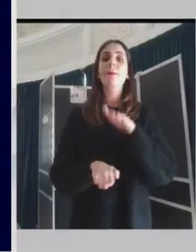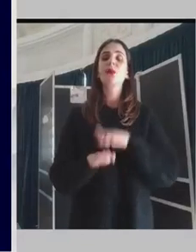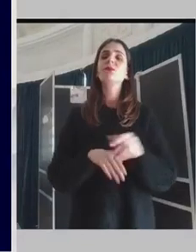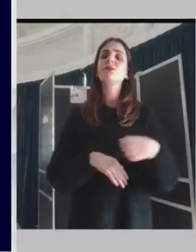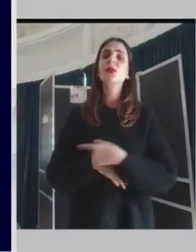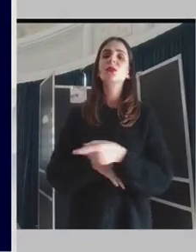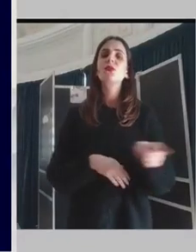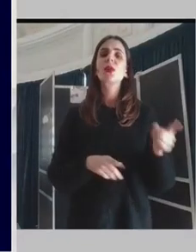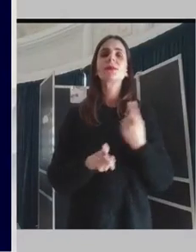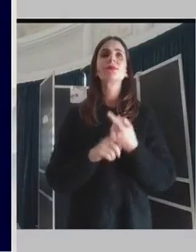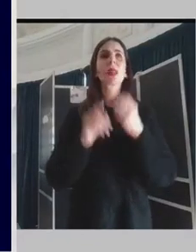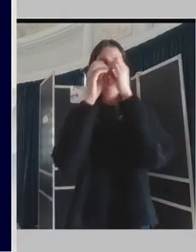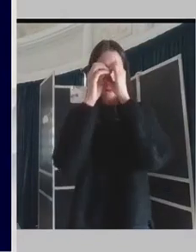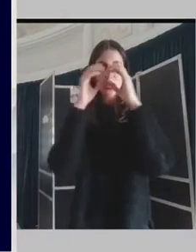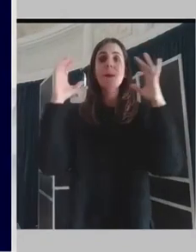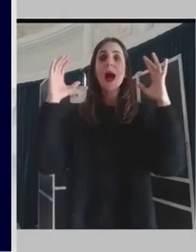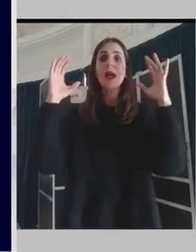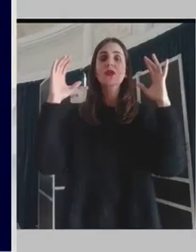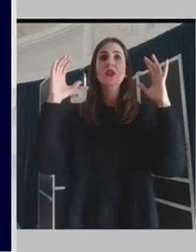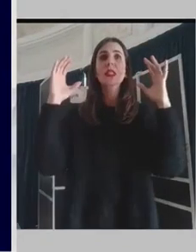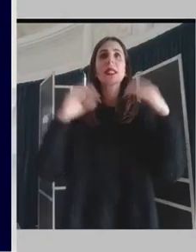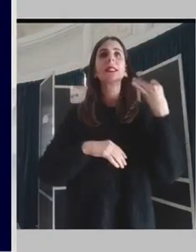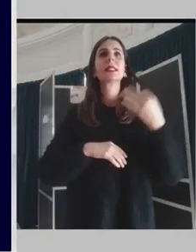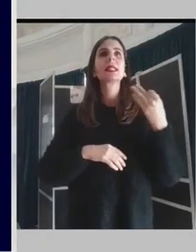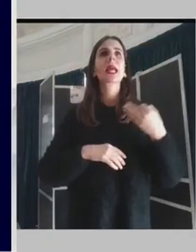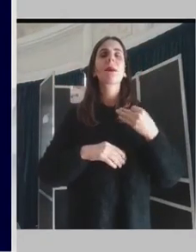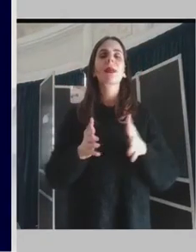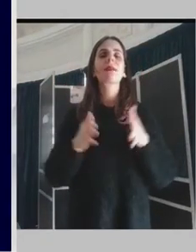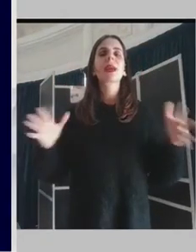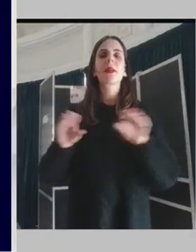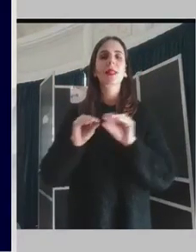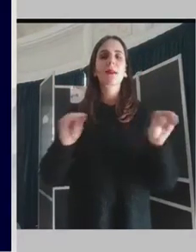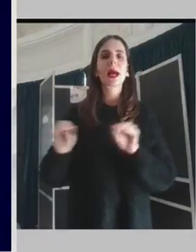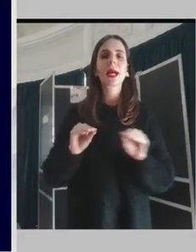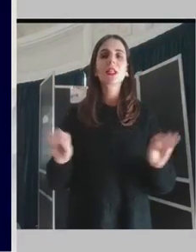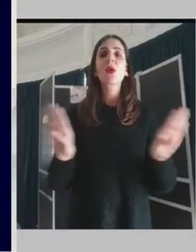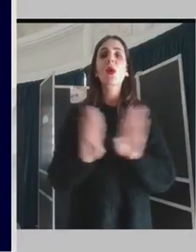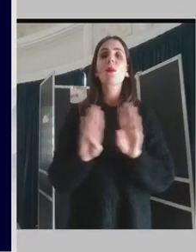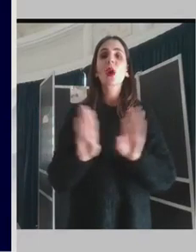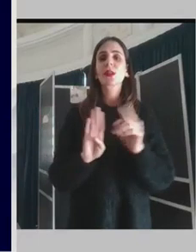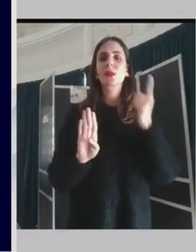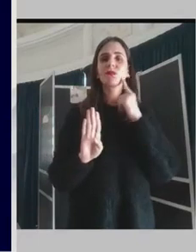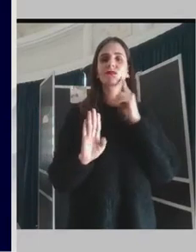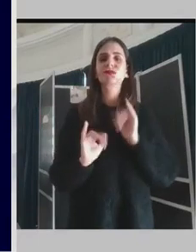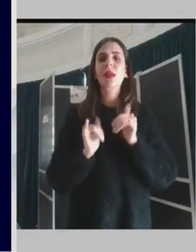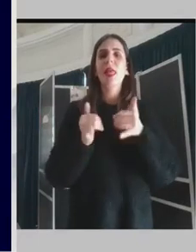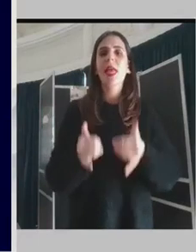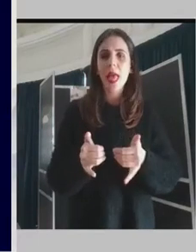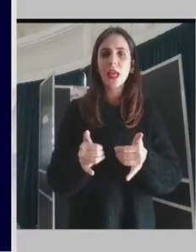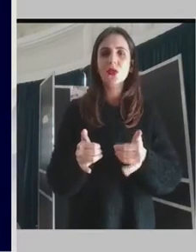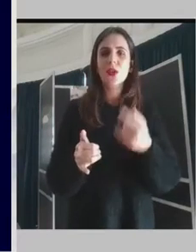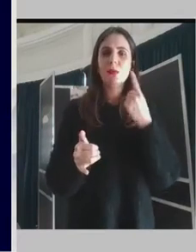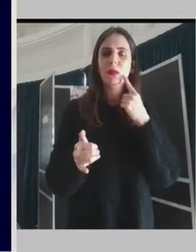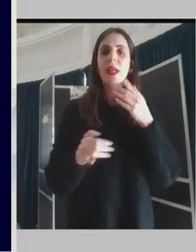uno va sempre nel un grande magazzino, entra e esce sempre dalla stessa porta. L'abitudine ci porta, in